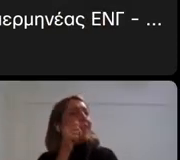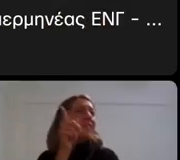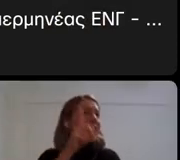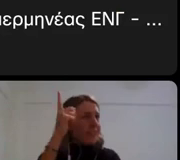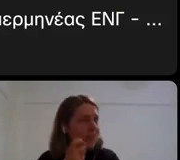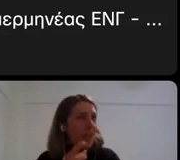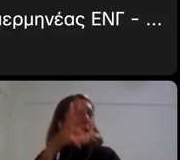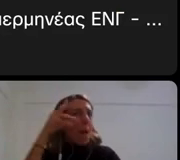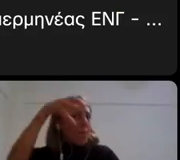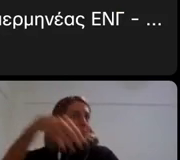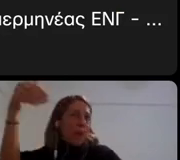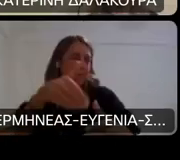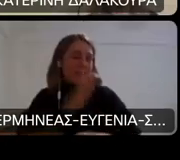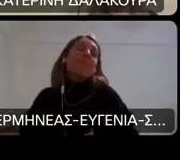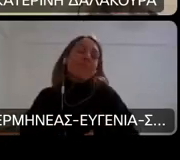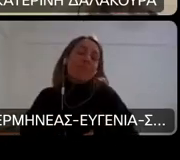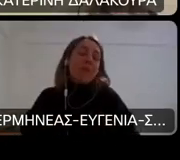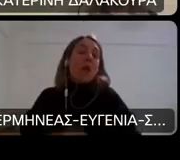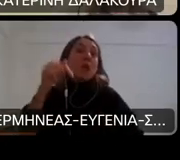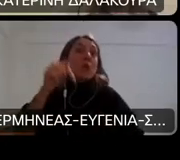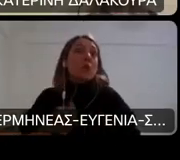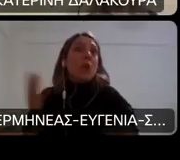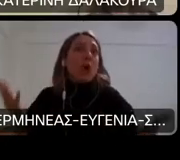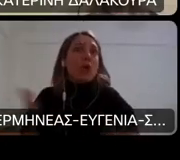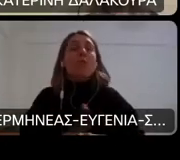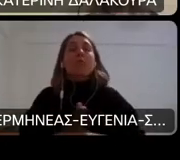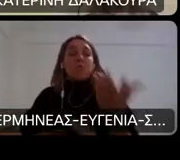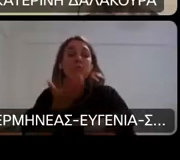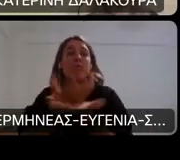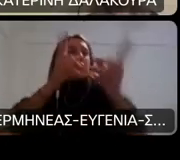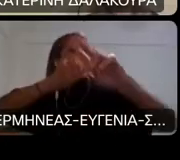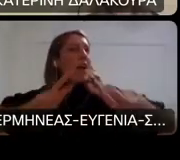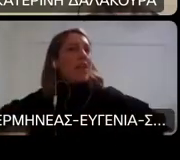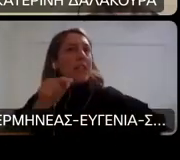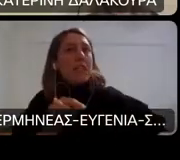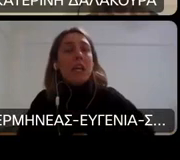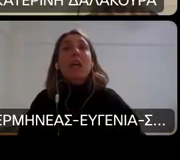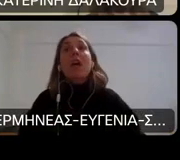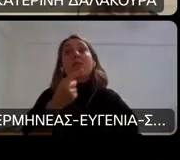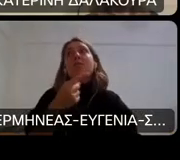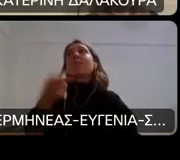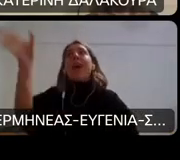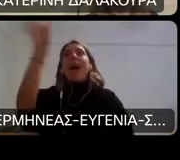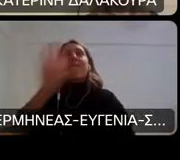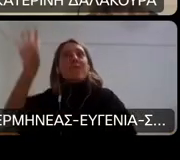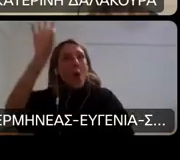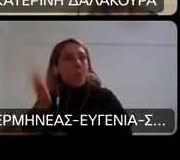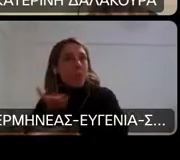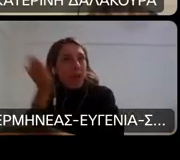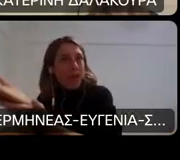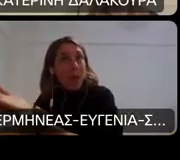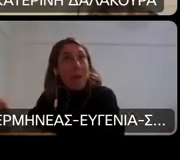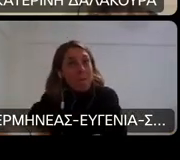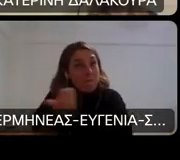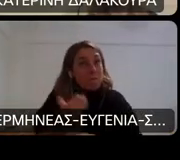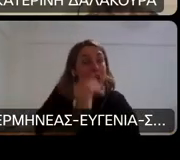πανεπιστήμια, ότι πλέον δεν μπορεί κανείς να υποβάλει πρόταση ερευνητική στο πλαίσιο του Horizon Europe, εάν δεν υπάρχει δημοσιευμένο